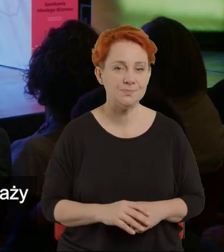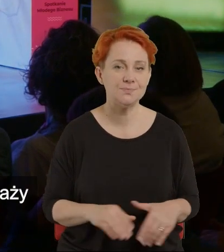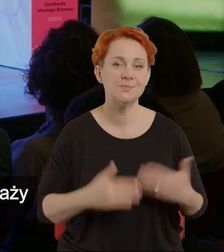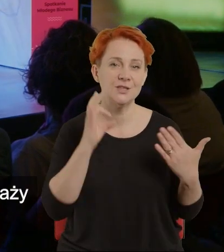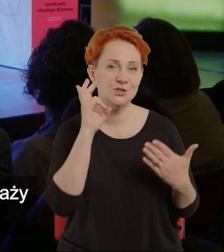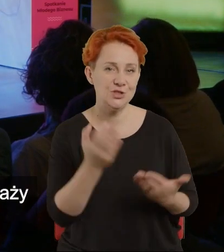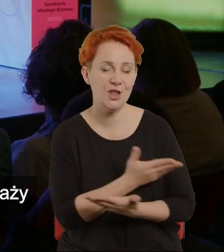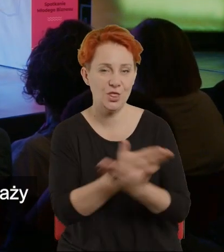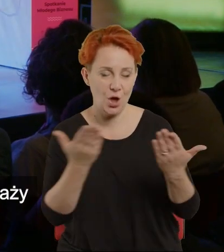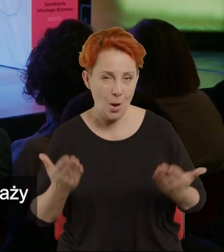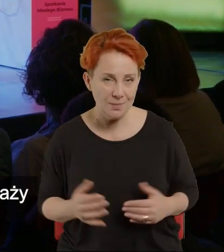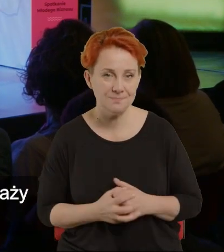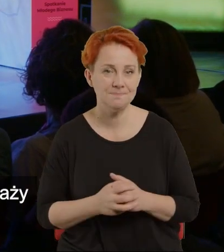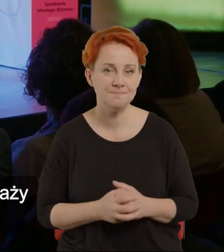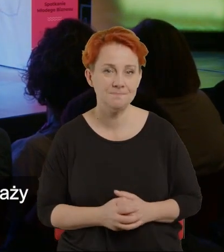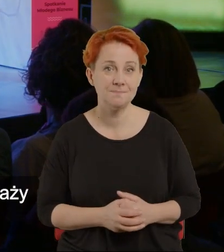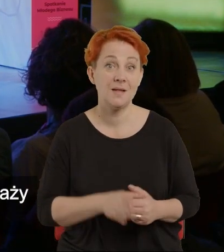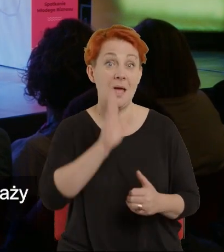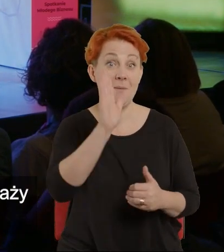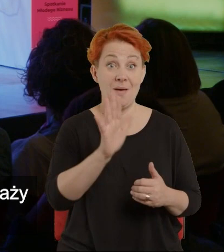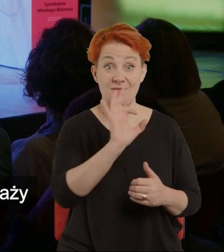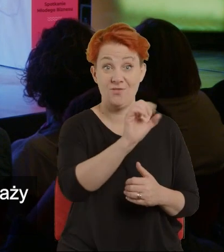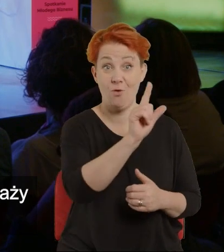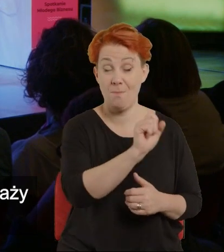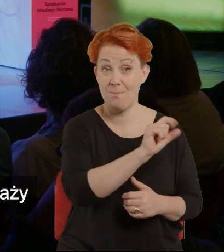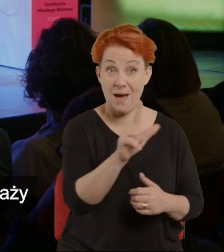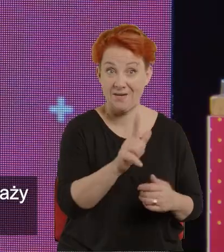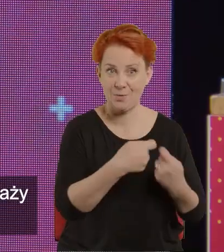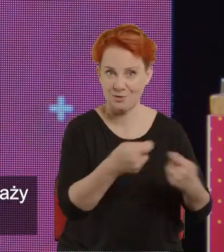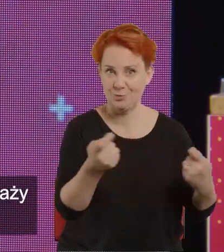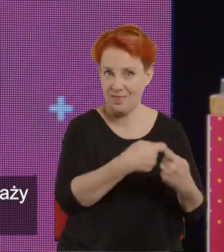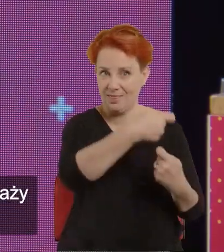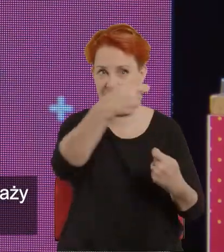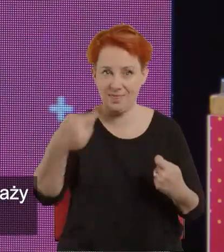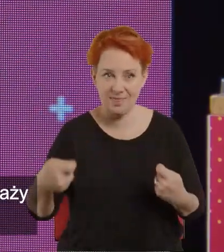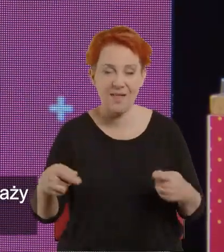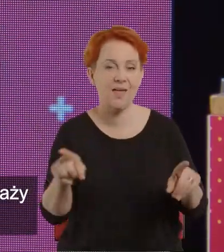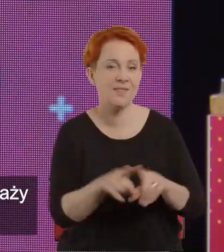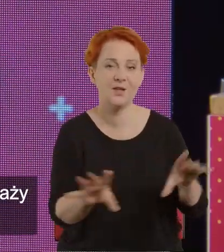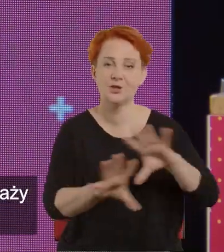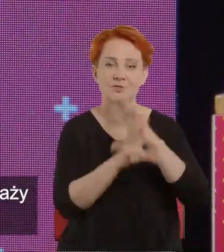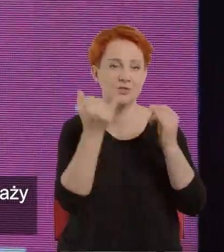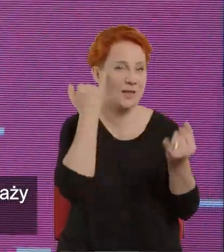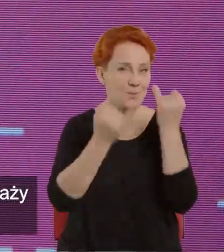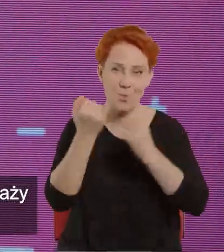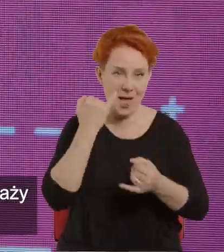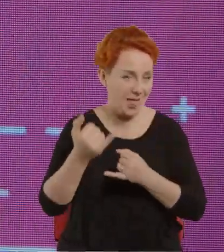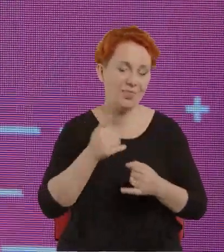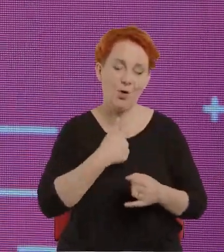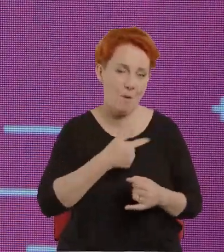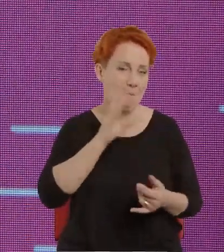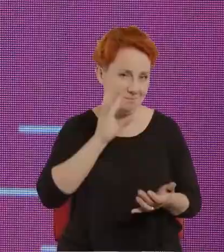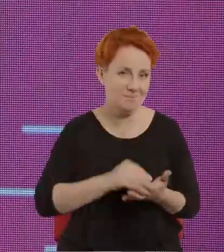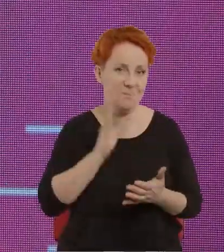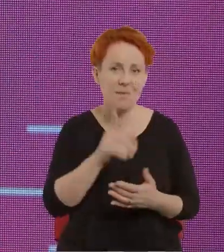Dzień dobry wszystkim. Będę kontynuowała wątek twój, Paweł, o sprzedaży i o popełnieniu wszystkich błędów, o których ty mówiłeś, bo